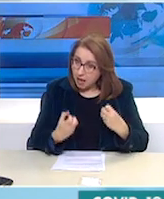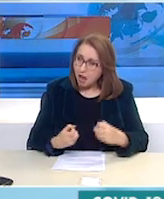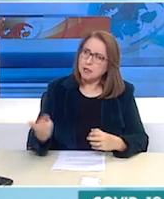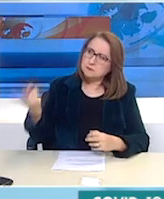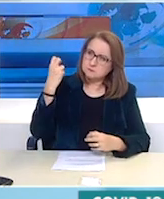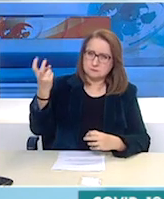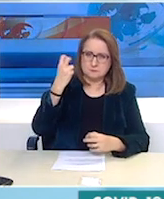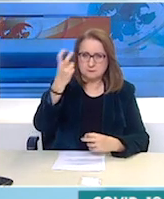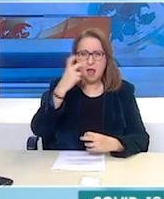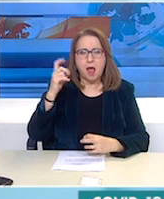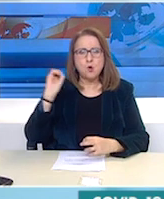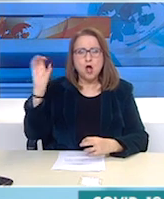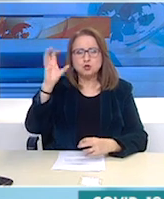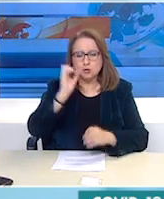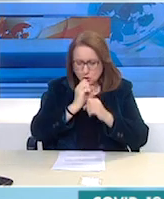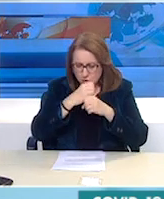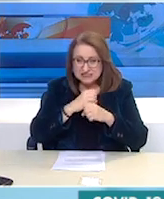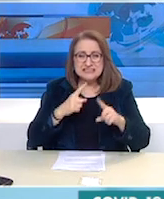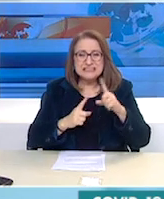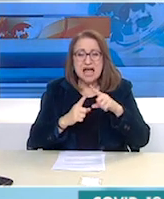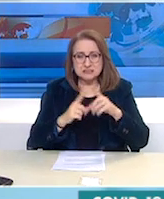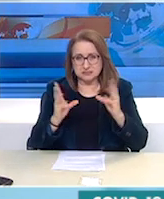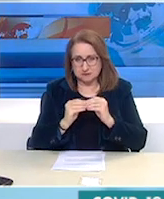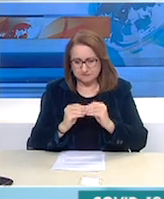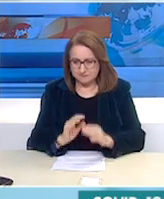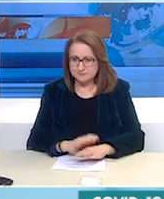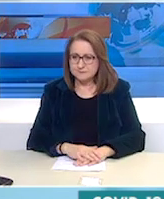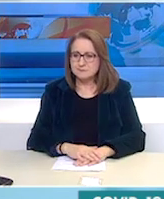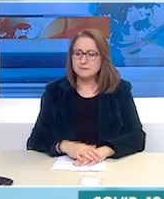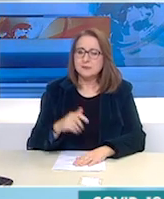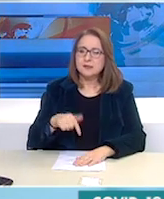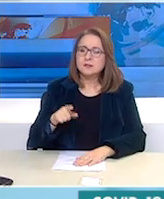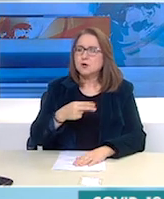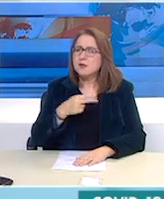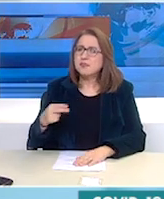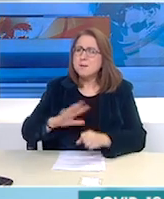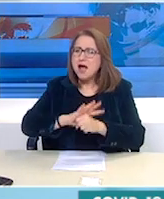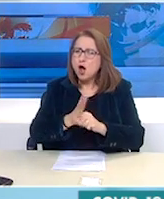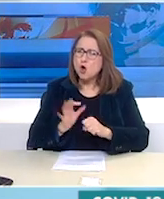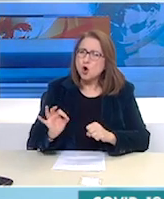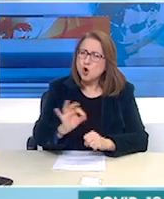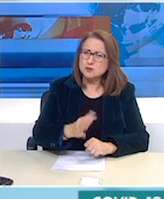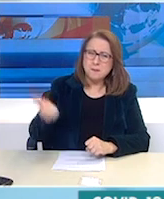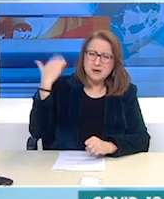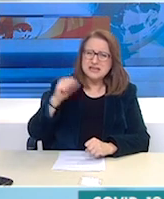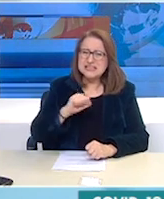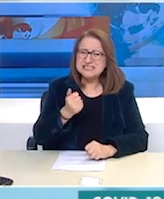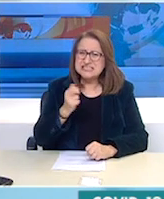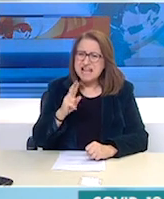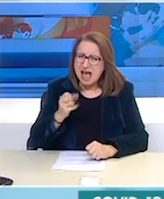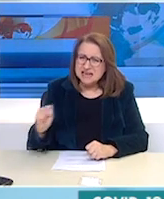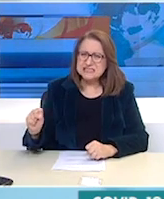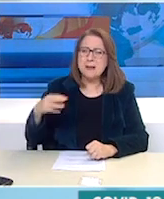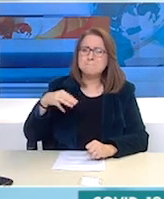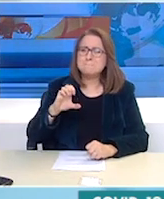Με τα έως σήμερα δεδομένα από παρόμοιους κορονοϊούς, καθώς και τους ιούς SARS και MERS, φαίνεται πως μετά από λίμωξη με το νέο ιό, οι περισσότεροι